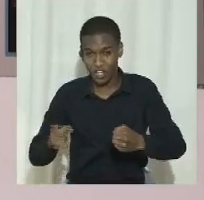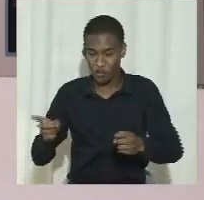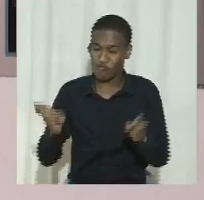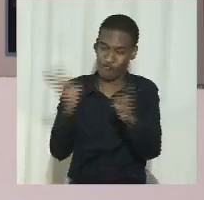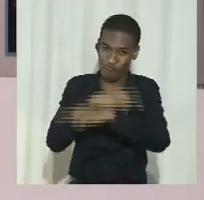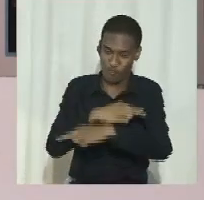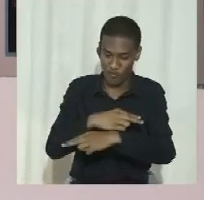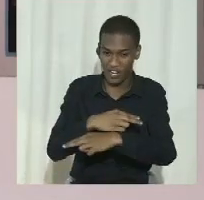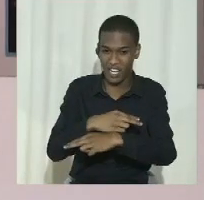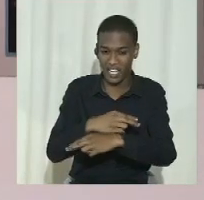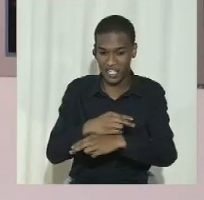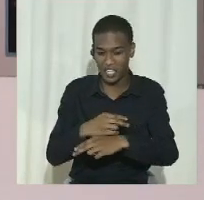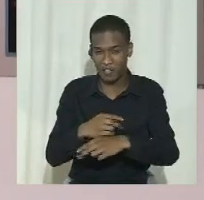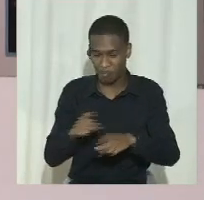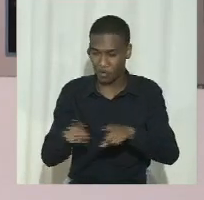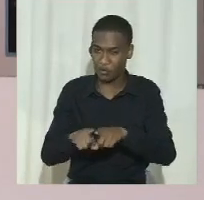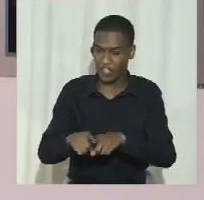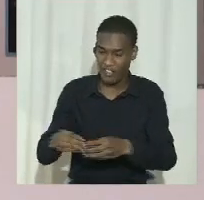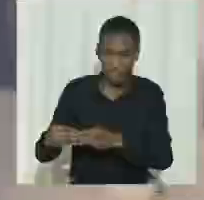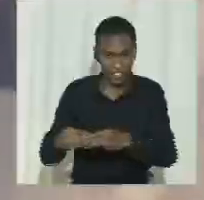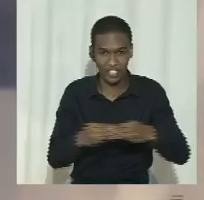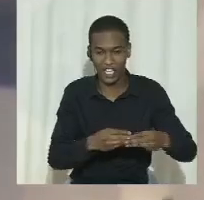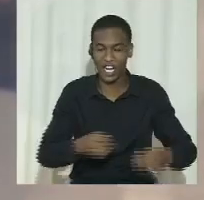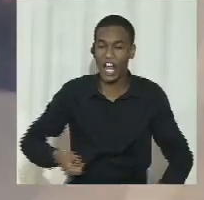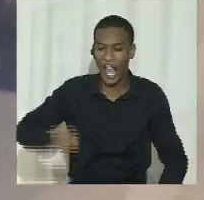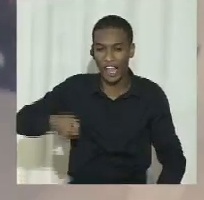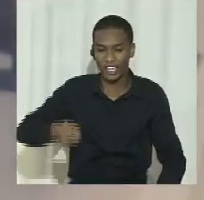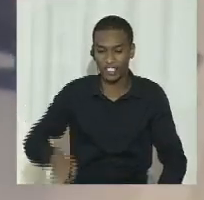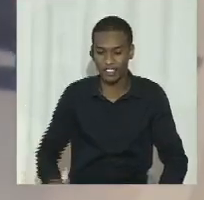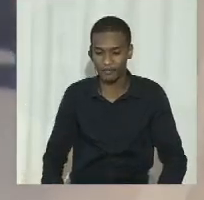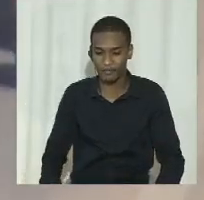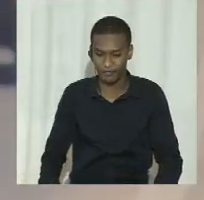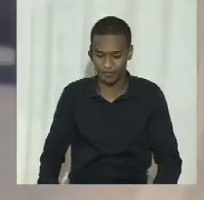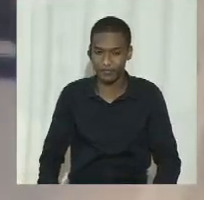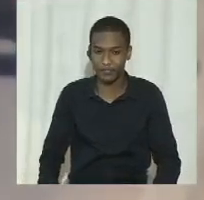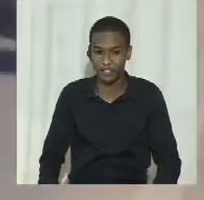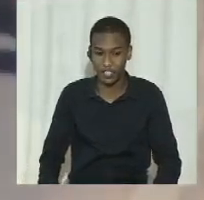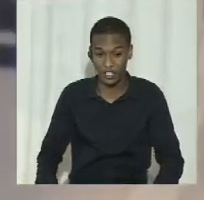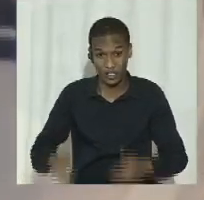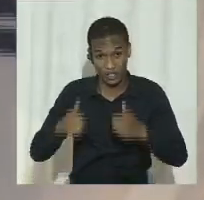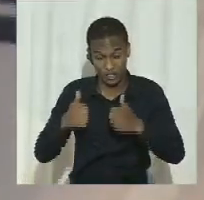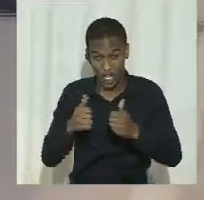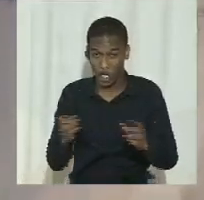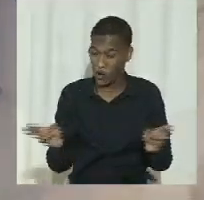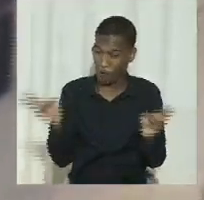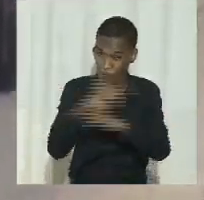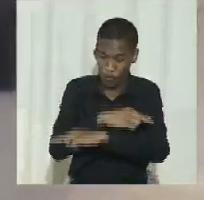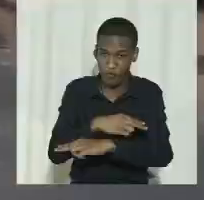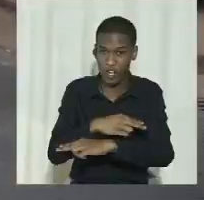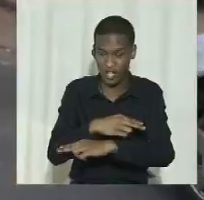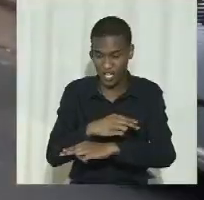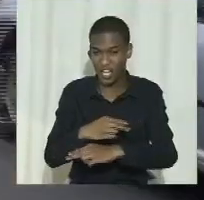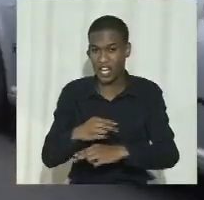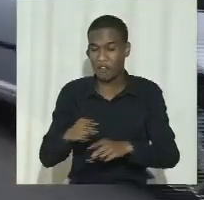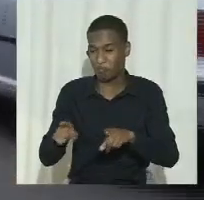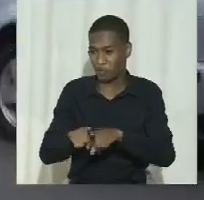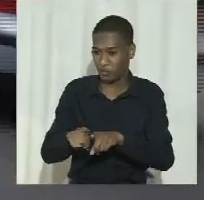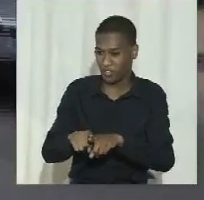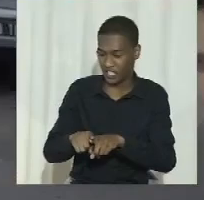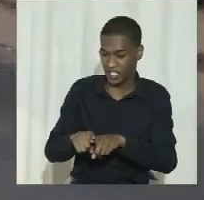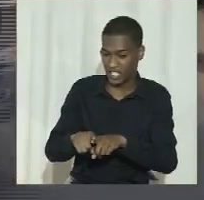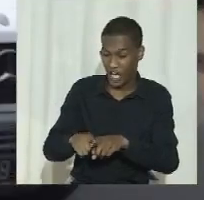carazania, de na vadia ou fourgon. Tsy maintsy hovaina akaendrika ny fiara mpitatitra entana kosa ny fiara iray maniriny